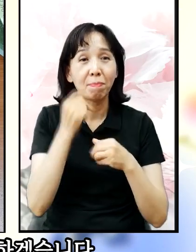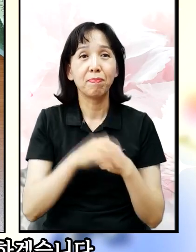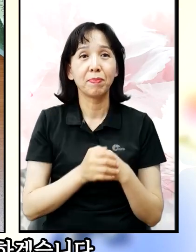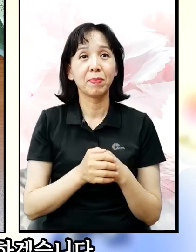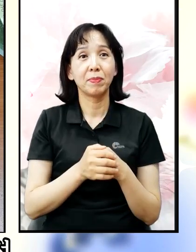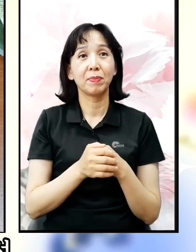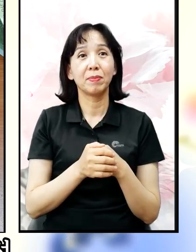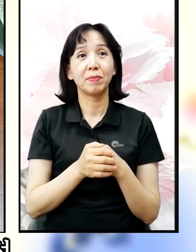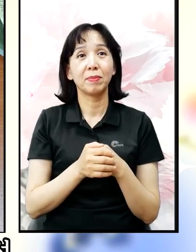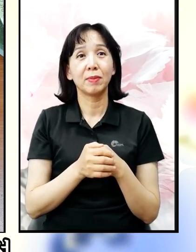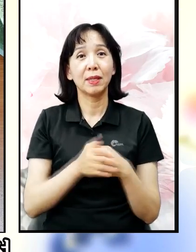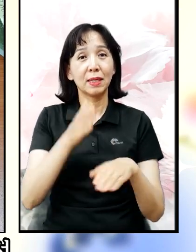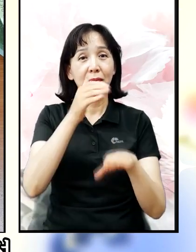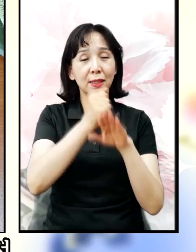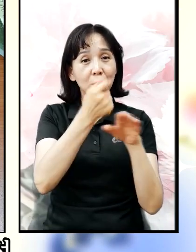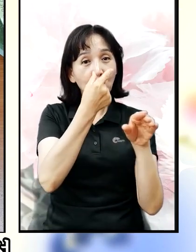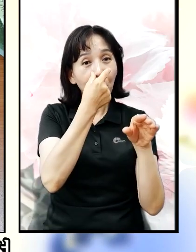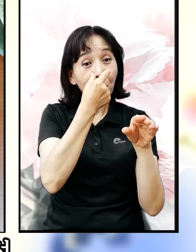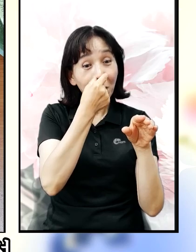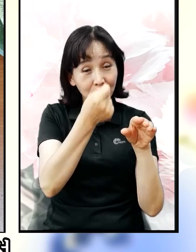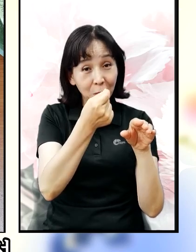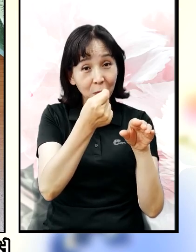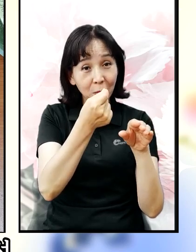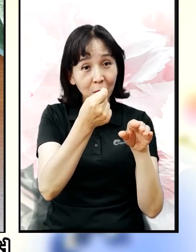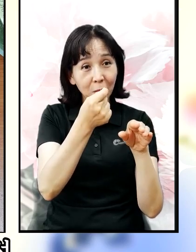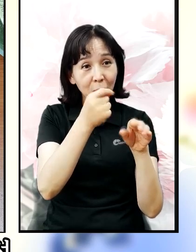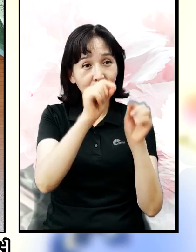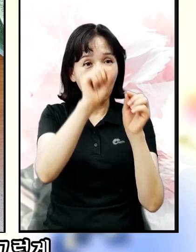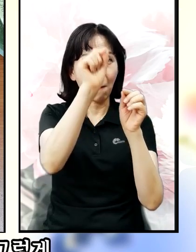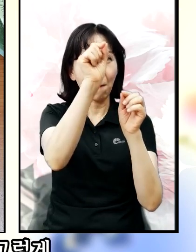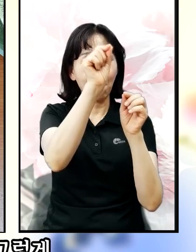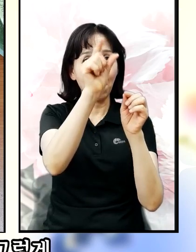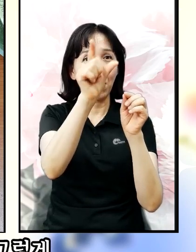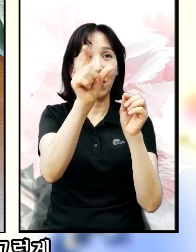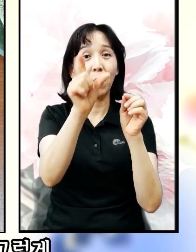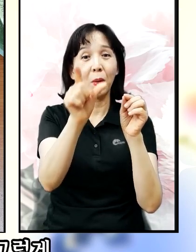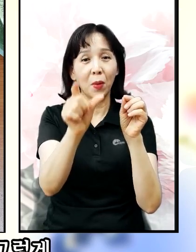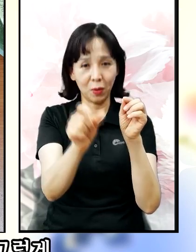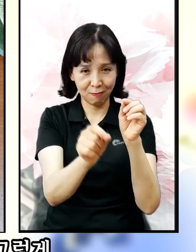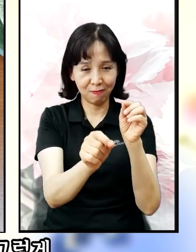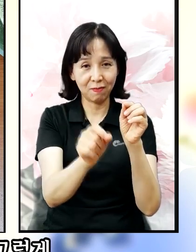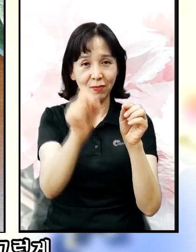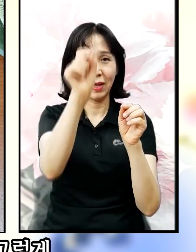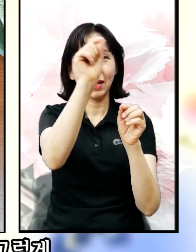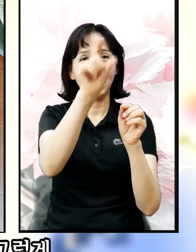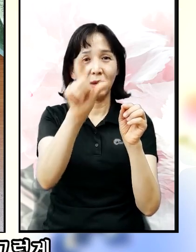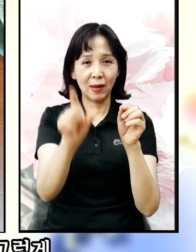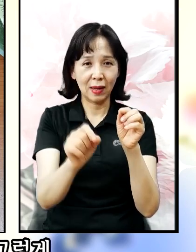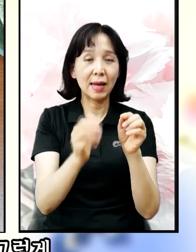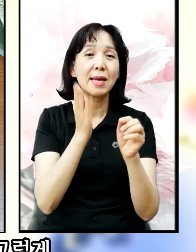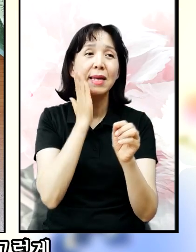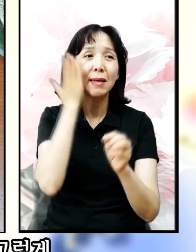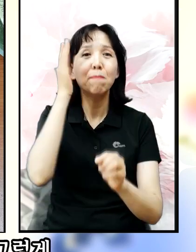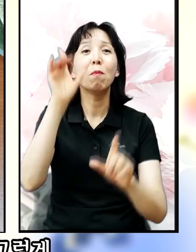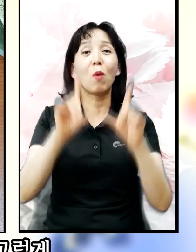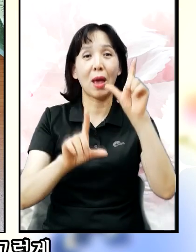하겠습니다. 끝은 조금 뾰족하게 해서 밑으로 내려갈수록 약간 둥그렇게.